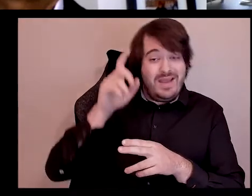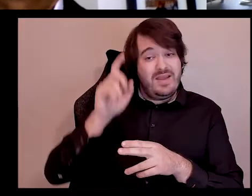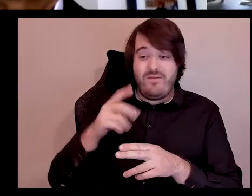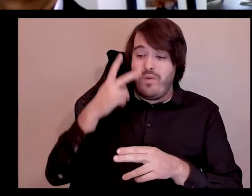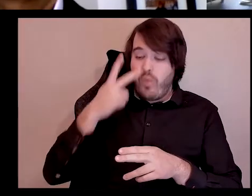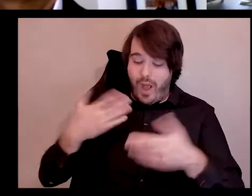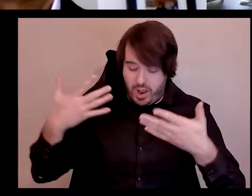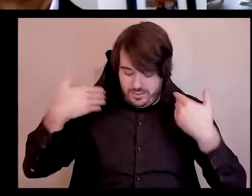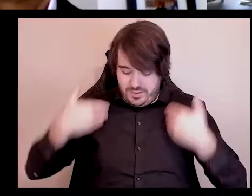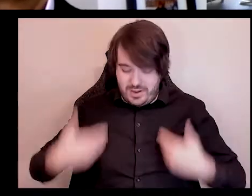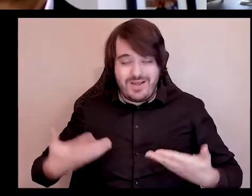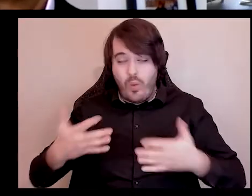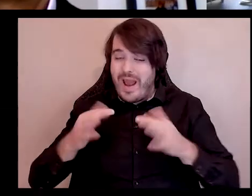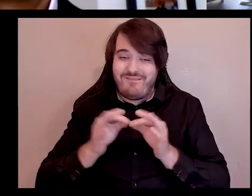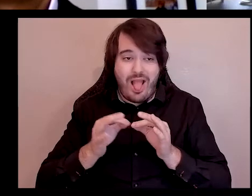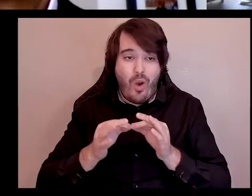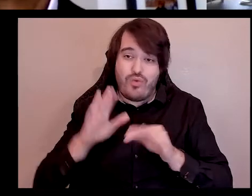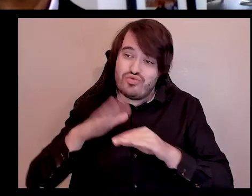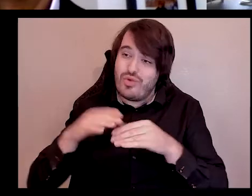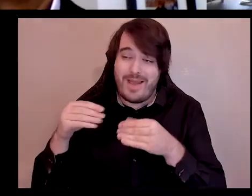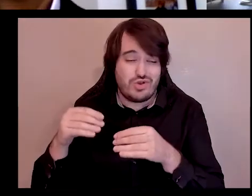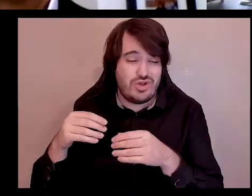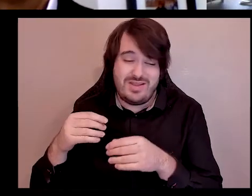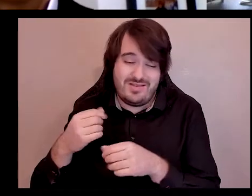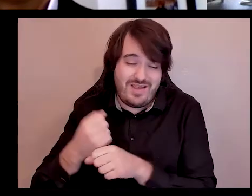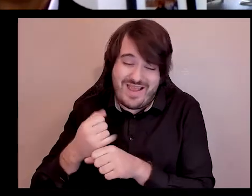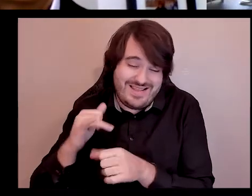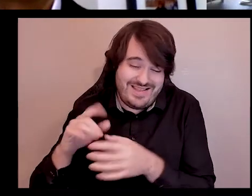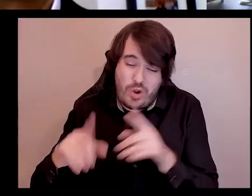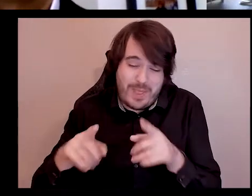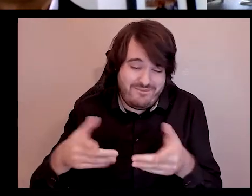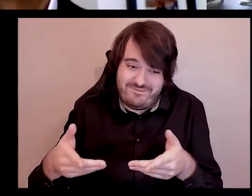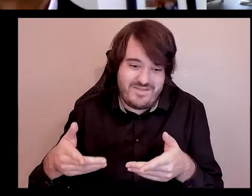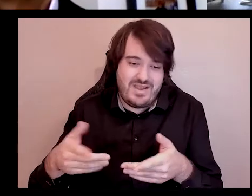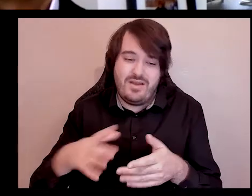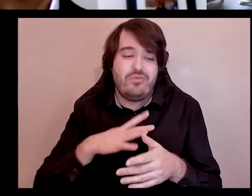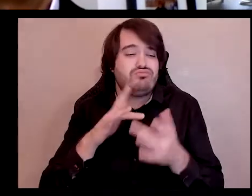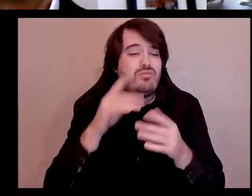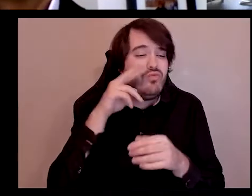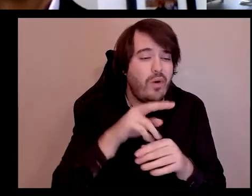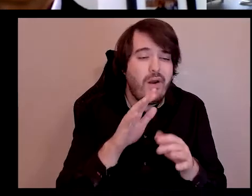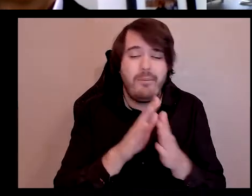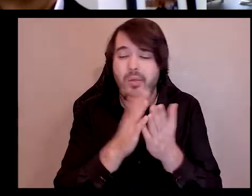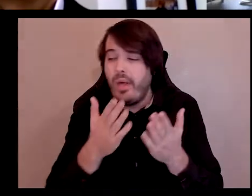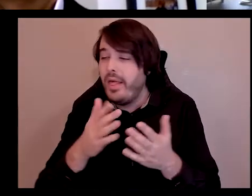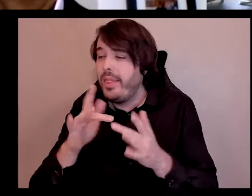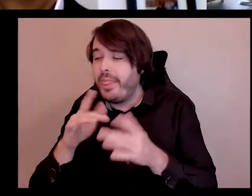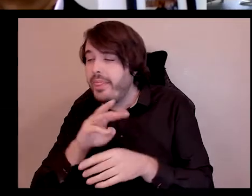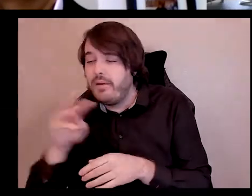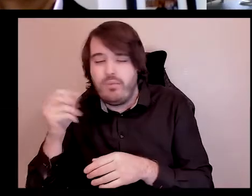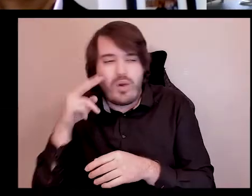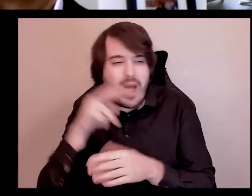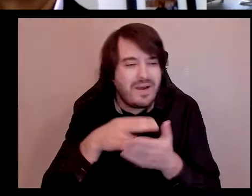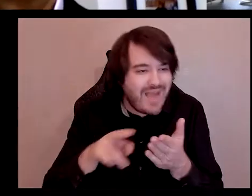recommandations que vous faites à votre clientèle dans ce temps-là, Claude? Il faut voir la valeur qu'on a sur le marché du travail. Ouais. Tout ça est relatif. Maintenant,